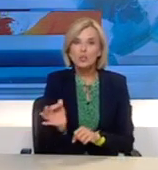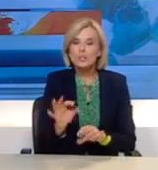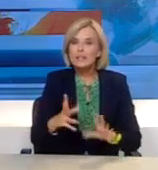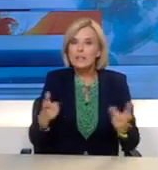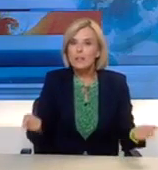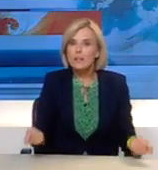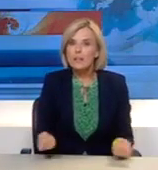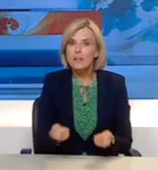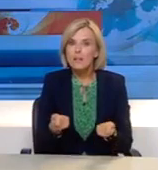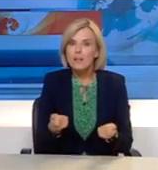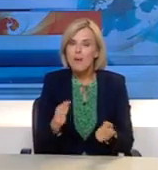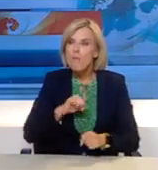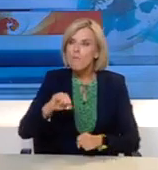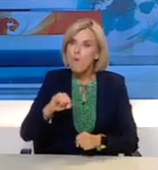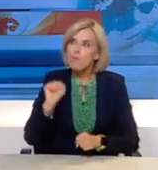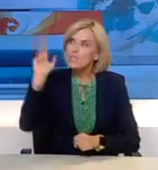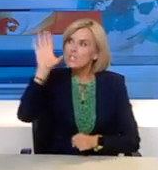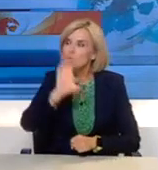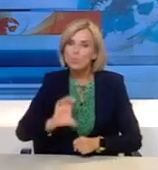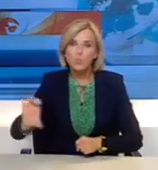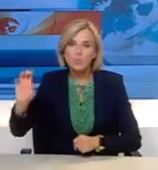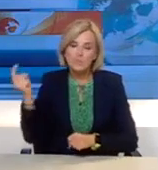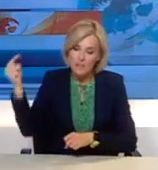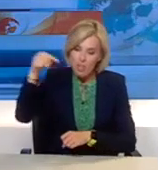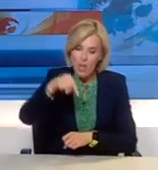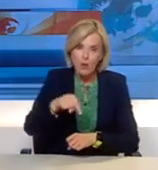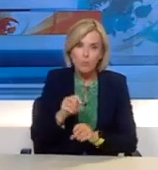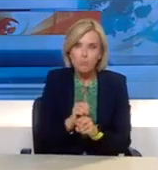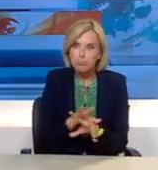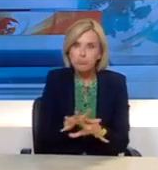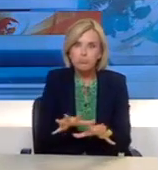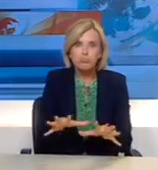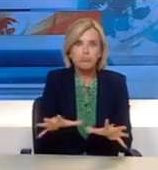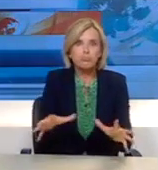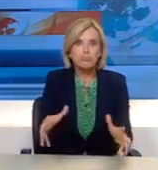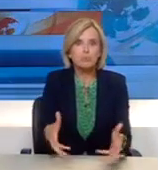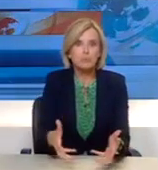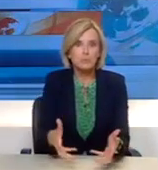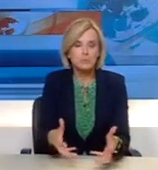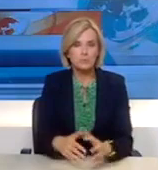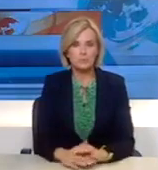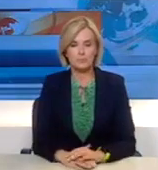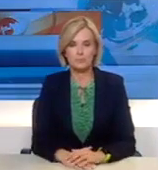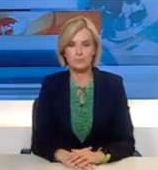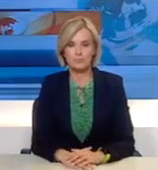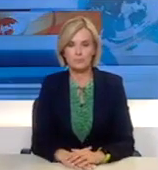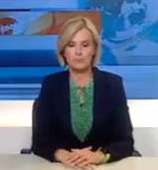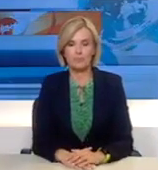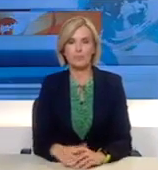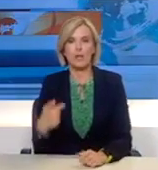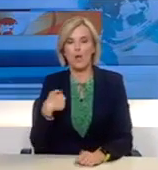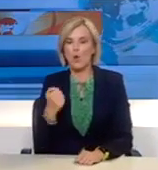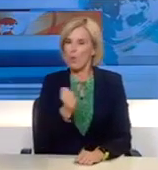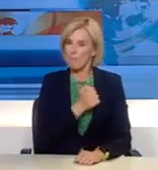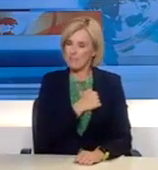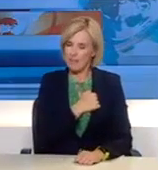Ε, Θεωρώ ότι σίγουρα δεν έχει τελειώσει το θέμα